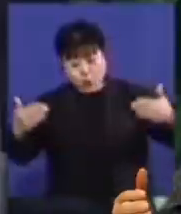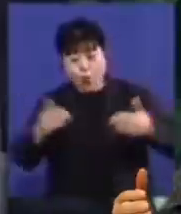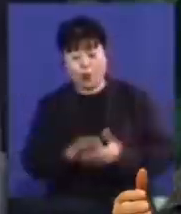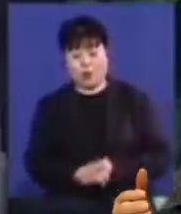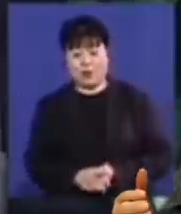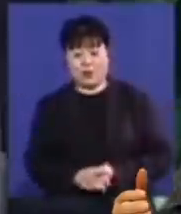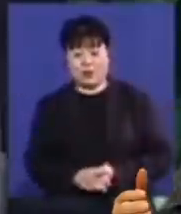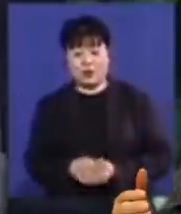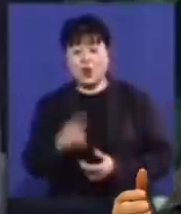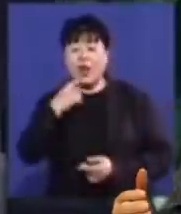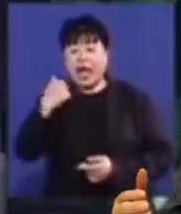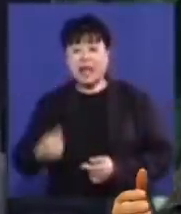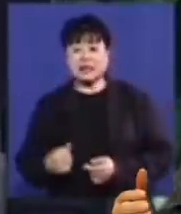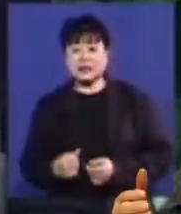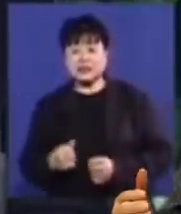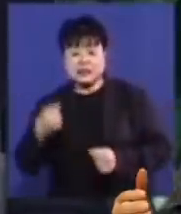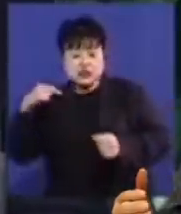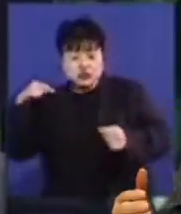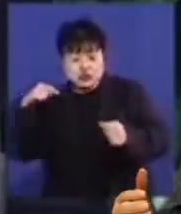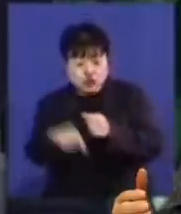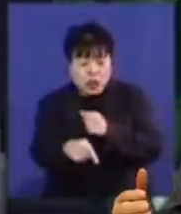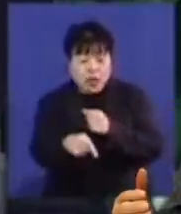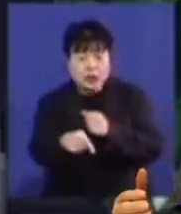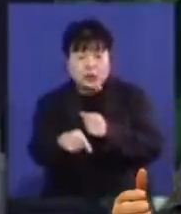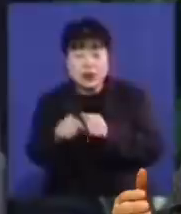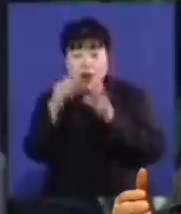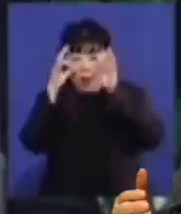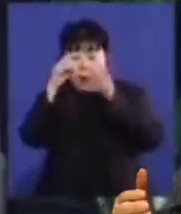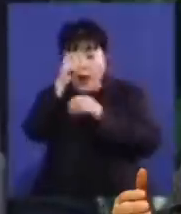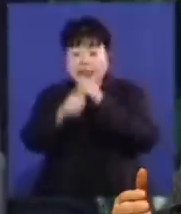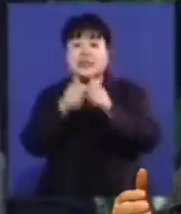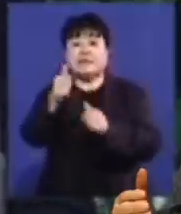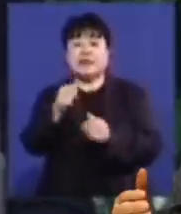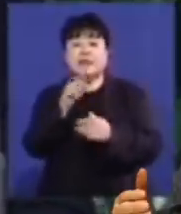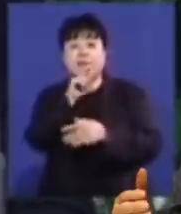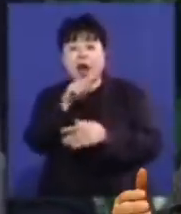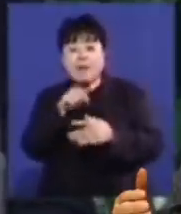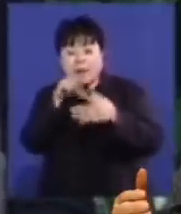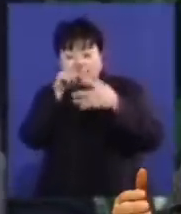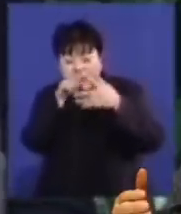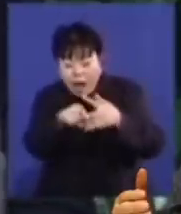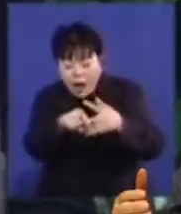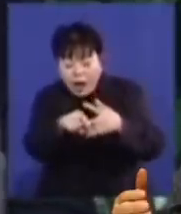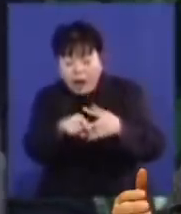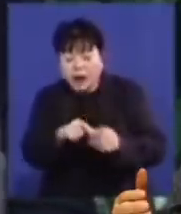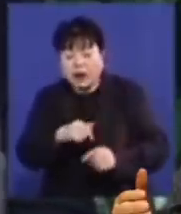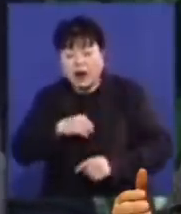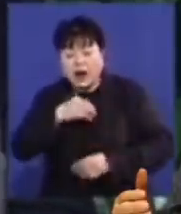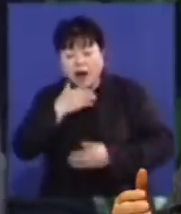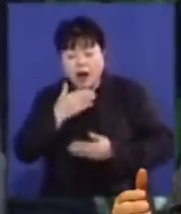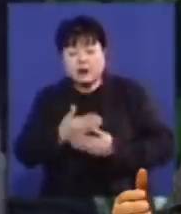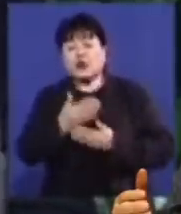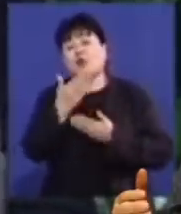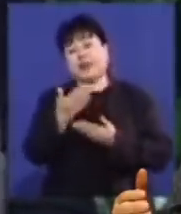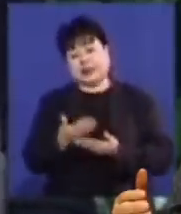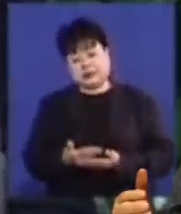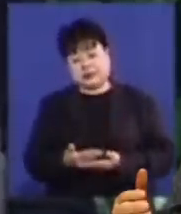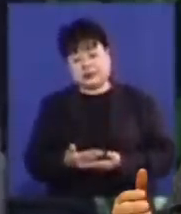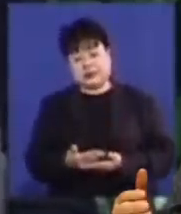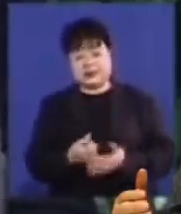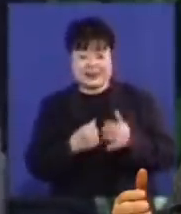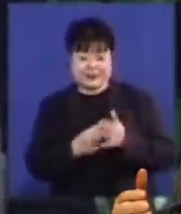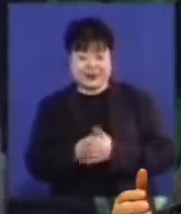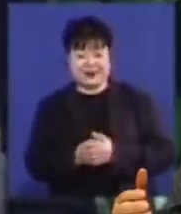그 외아들을 잡으려고 하는 건 그것이 하나님 마음에 크게 감동을 하셨습니다.